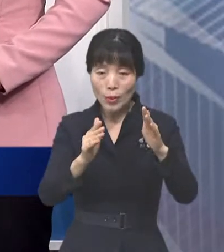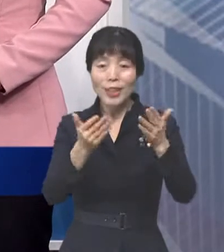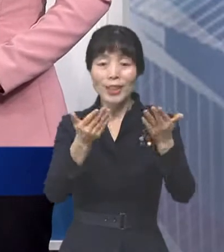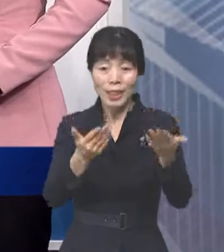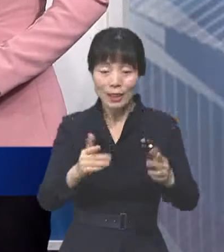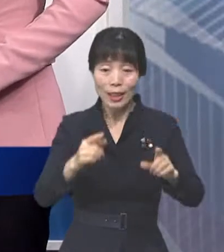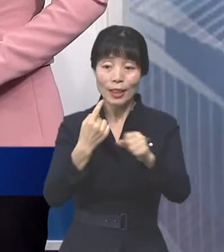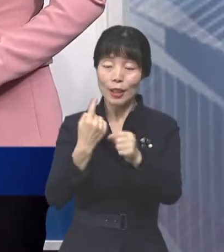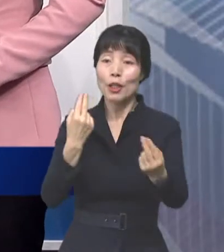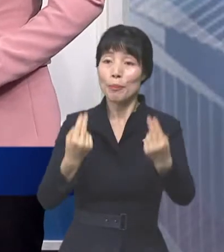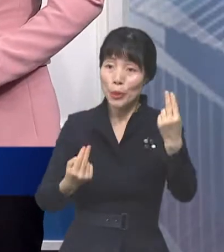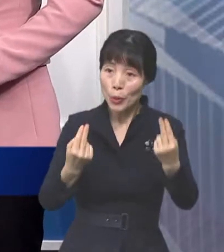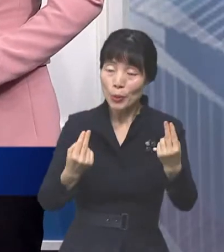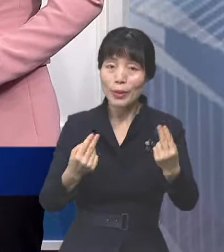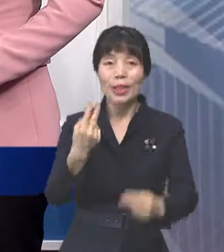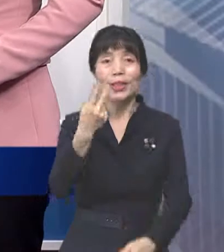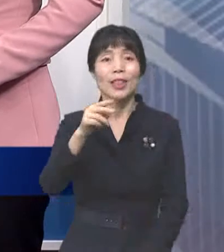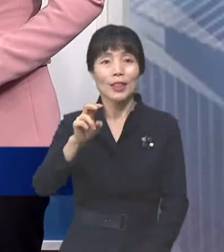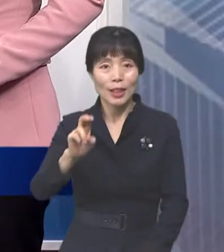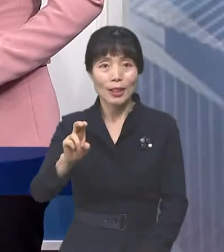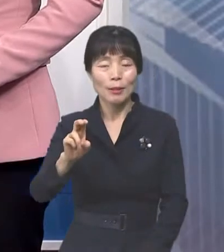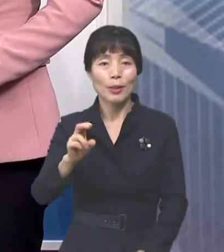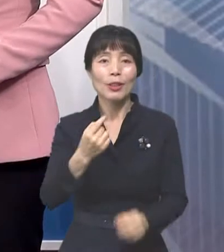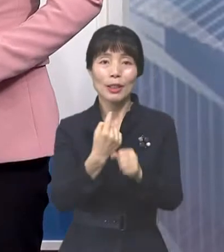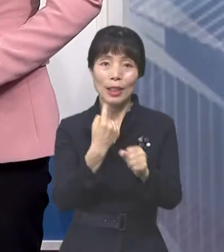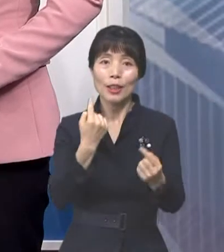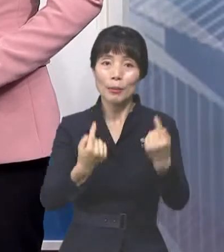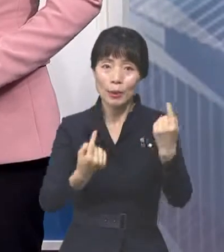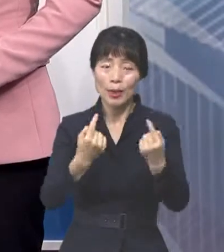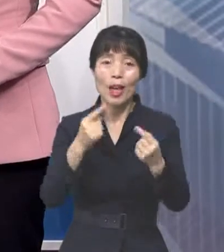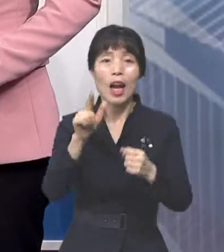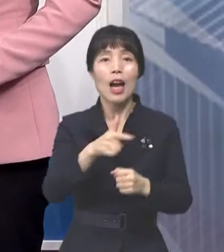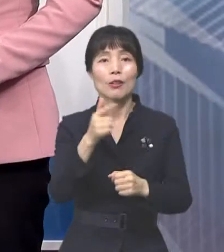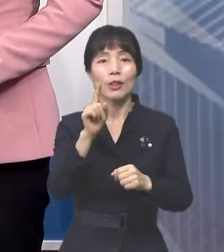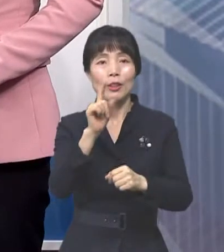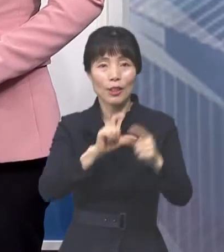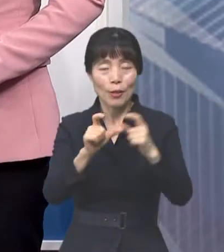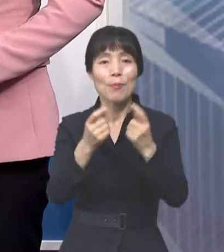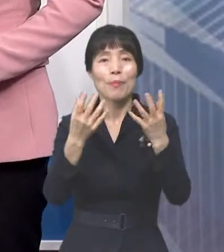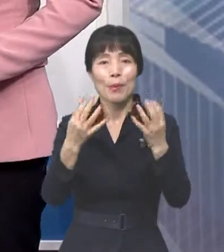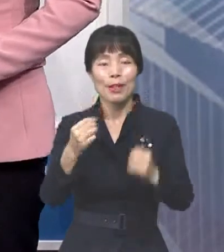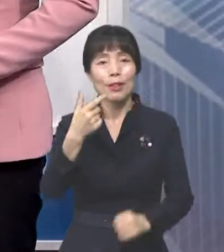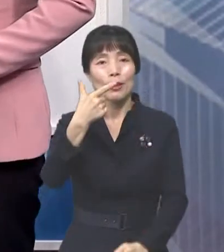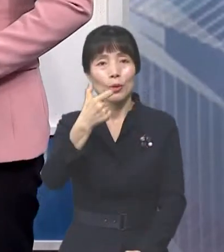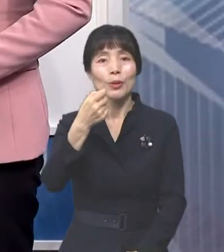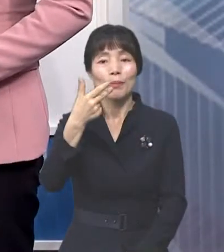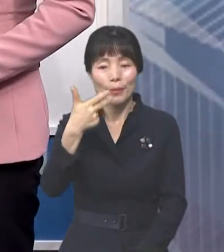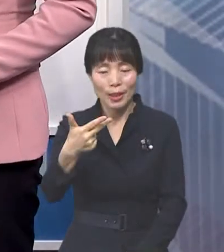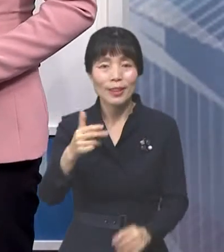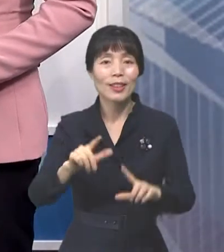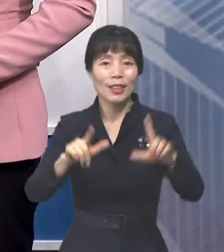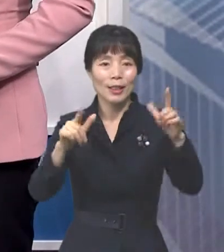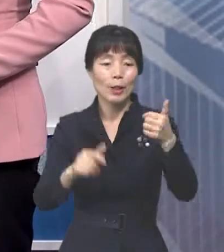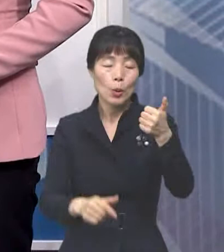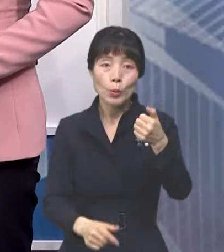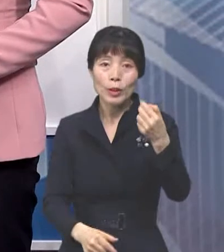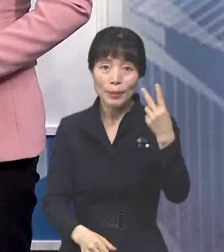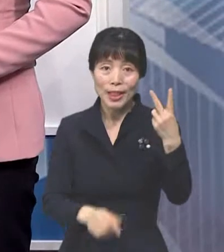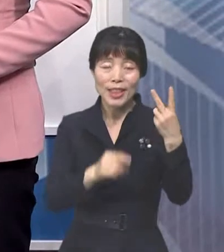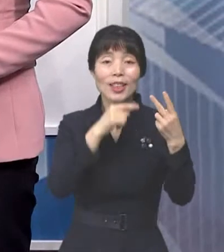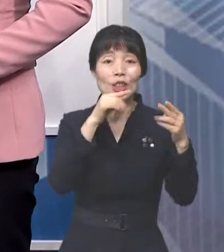많을까요? 2020년 공휴일수는 지난해보다 하루 더 많은 67일입니다. 52일의